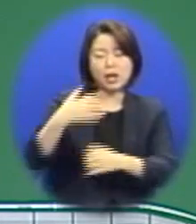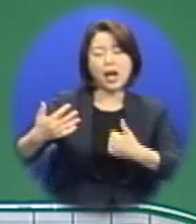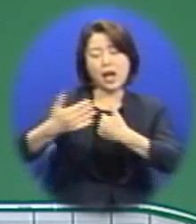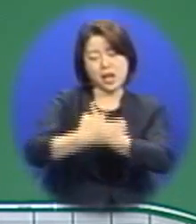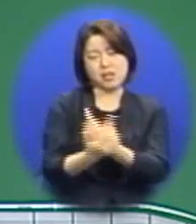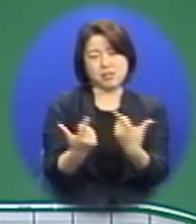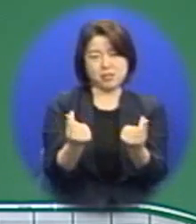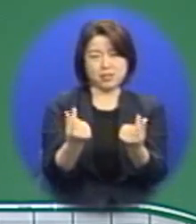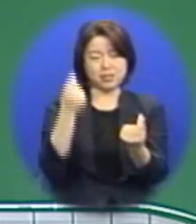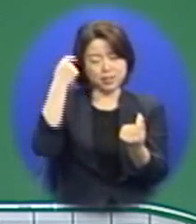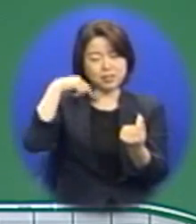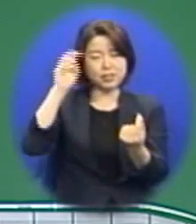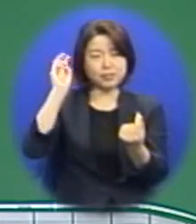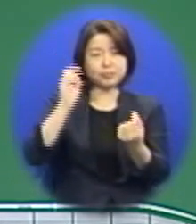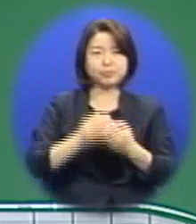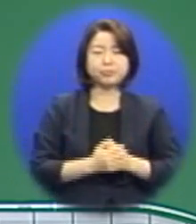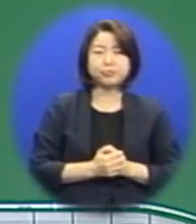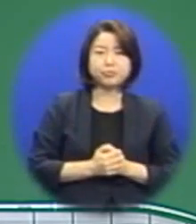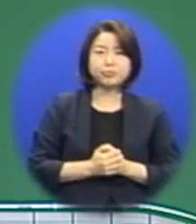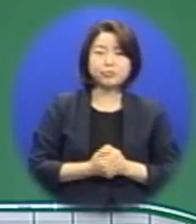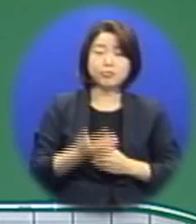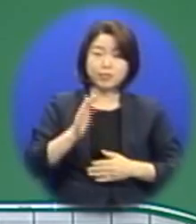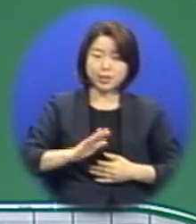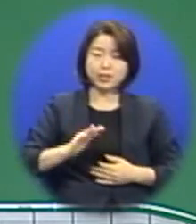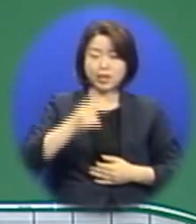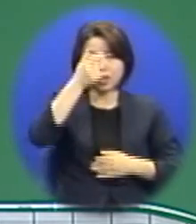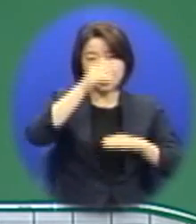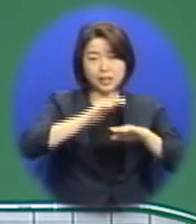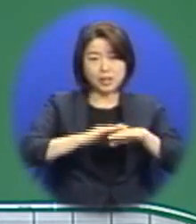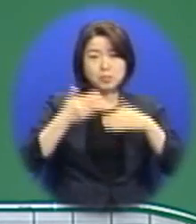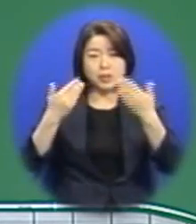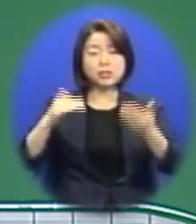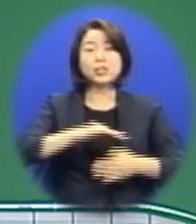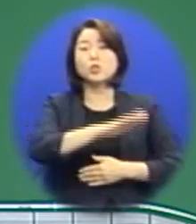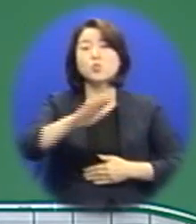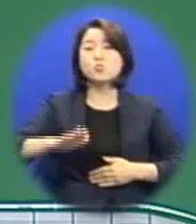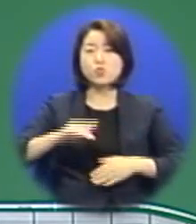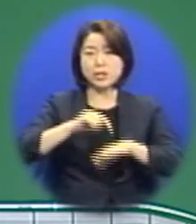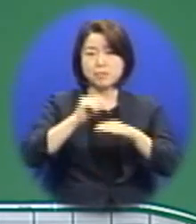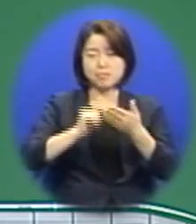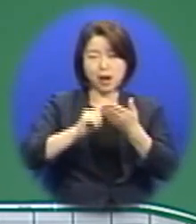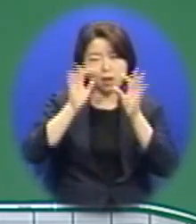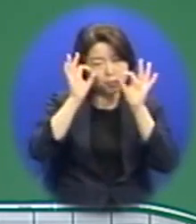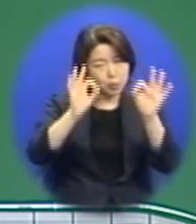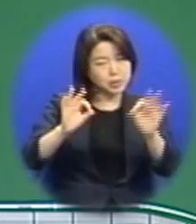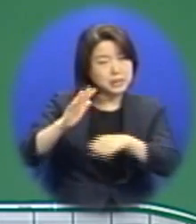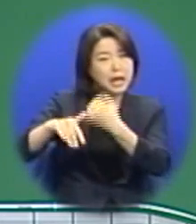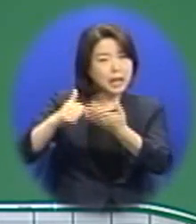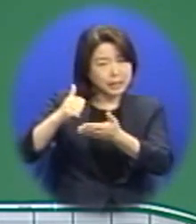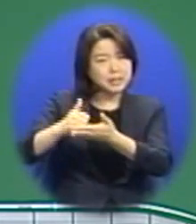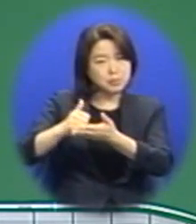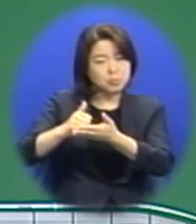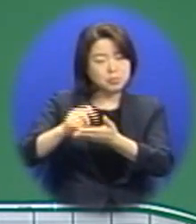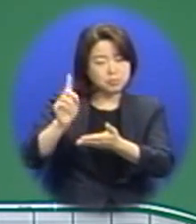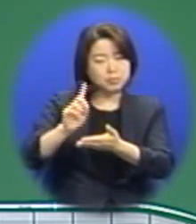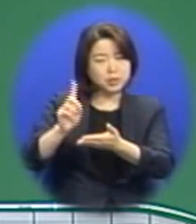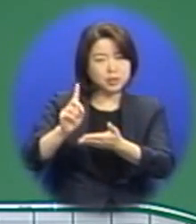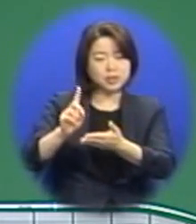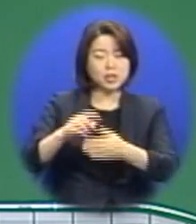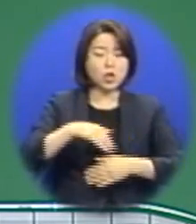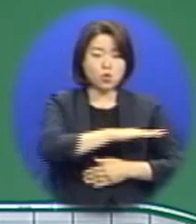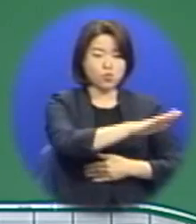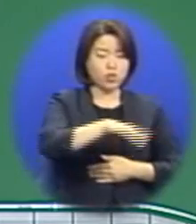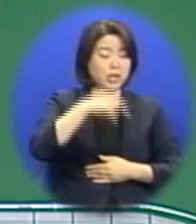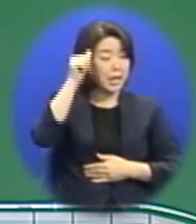그런데 예배를 드리는 우리를 보시는 하나님의 마음이 마치 사춘기 자녀를 대하는